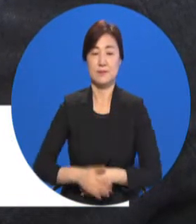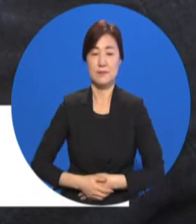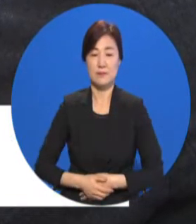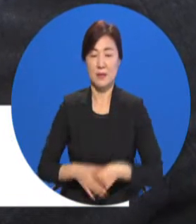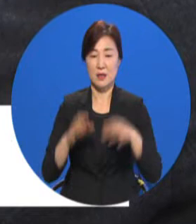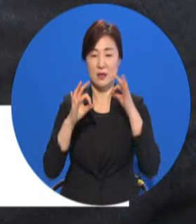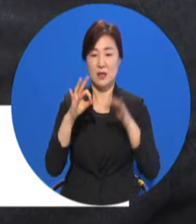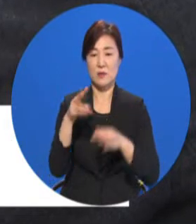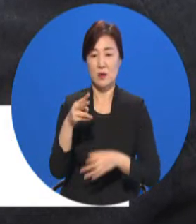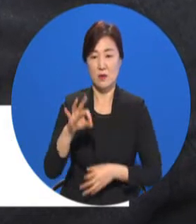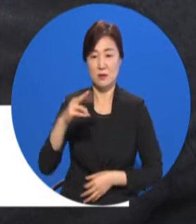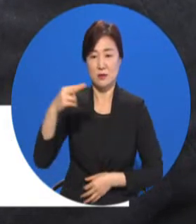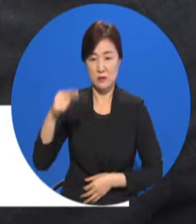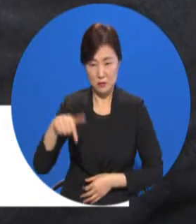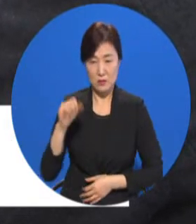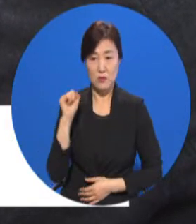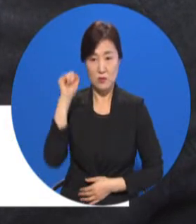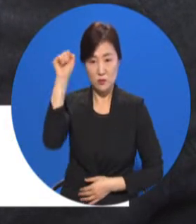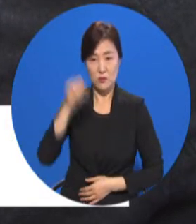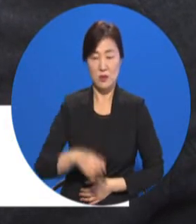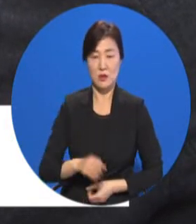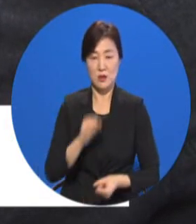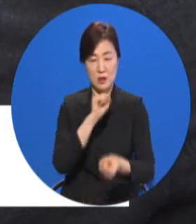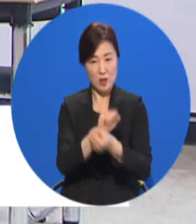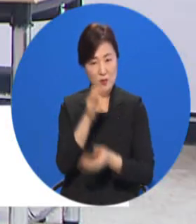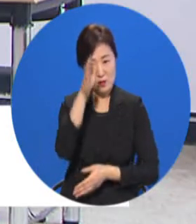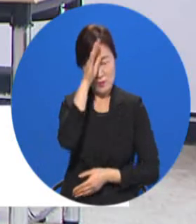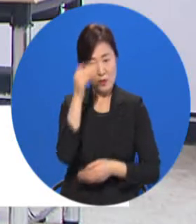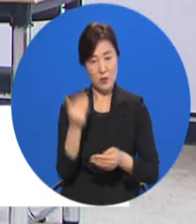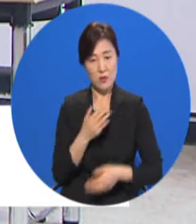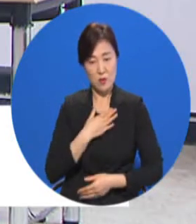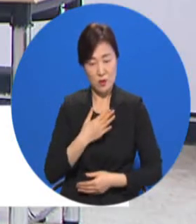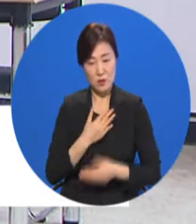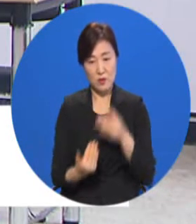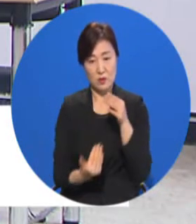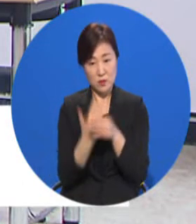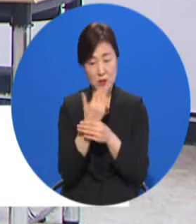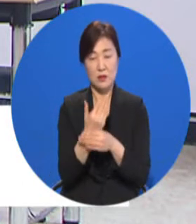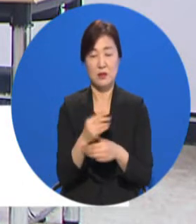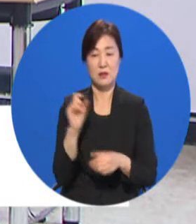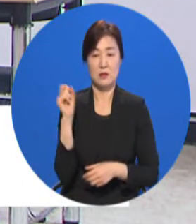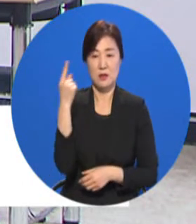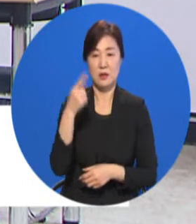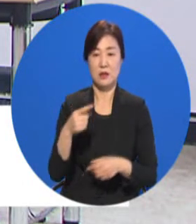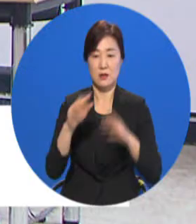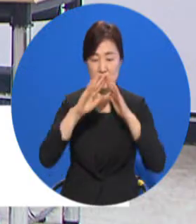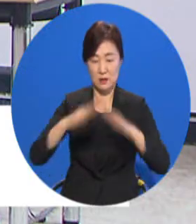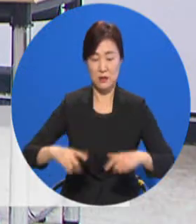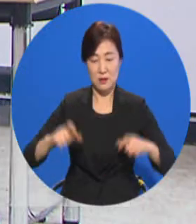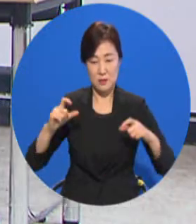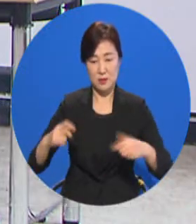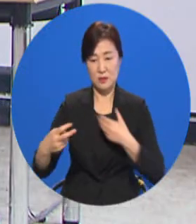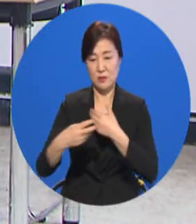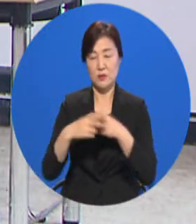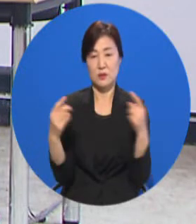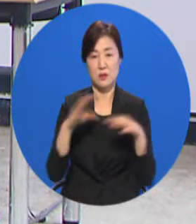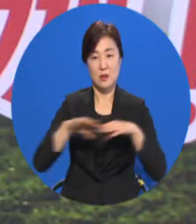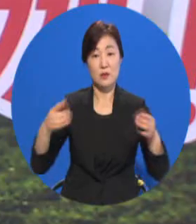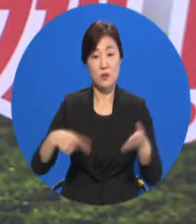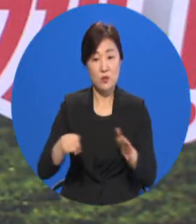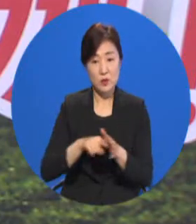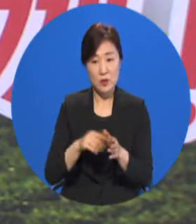김영덕 민주당 예비후보도 감염병 위기 대응 강화와 전남 동부 지역의 각종 의료 문제를 해결할 수 있는